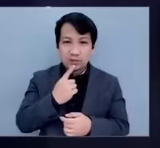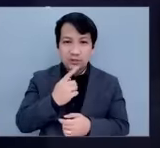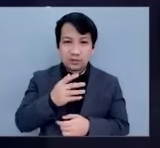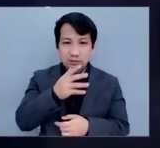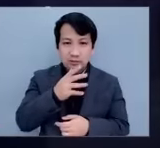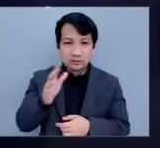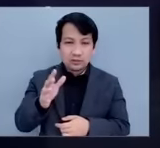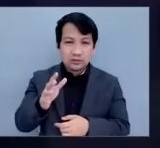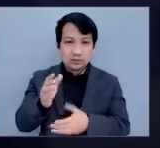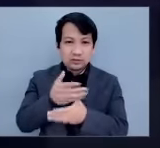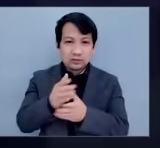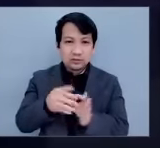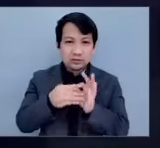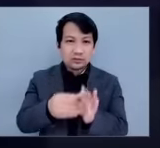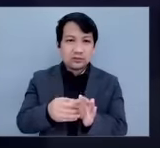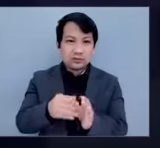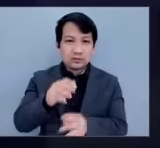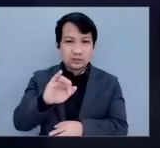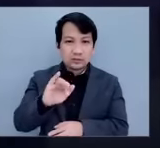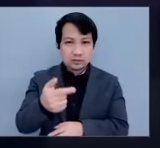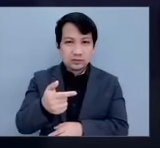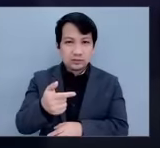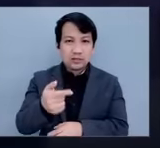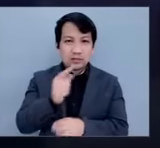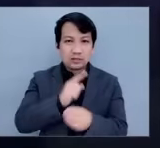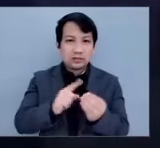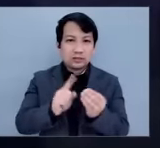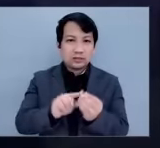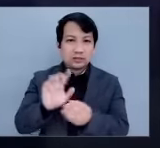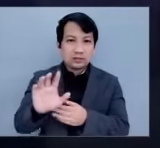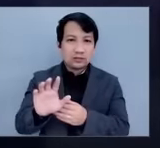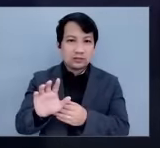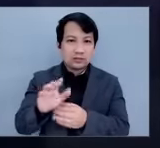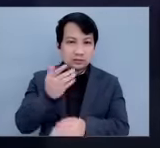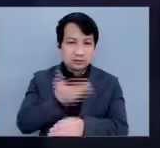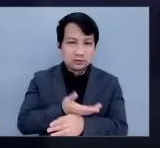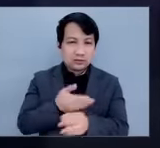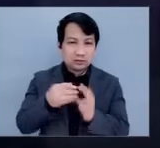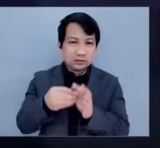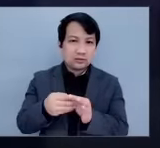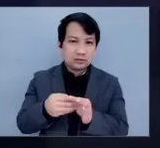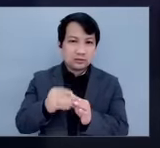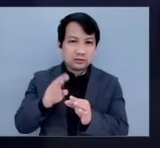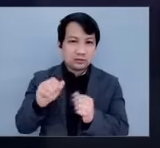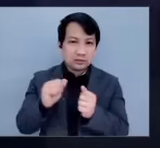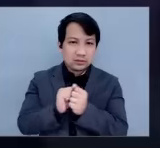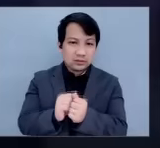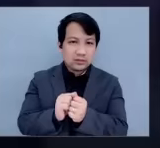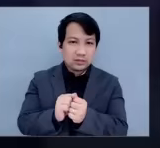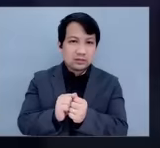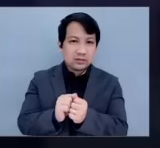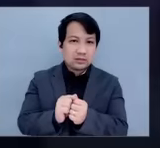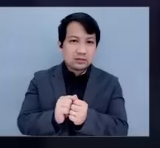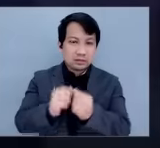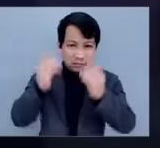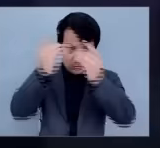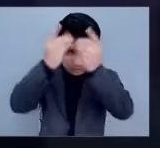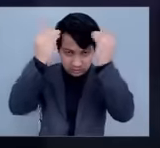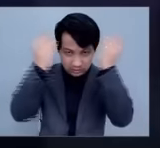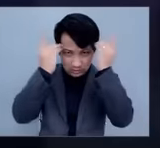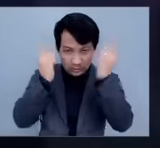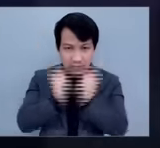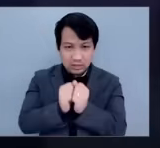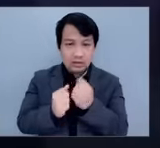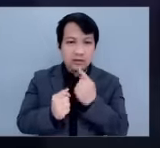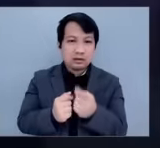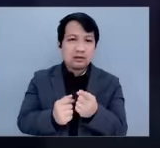Shinare ni Chris sa kanyang Instagram story ang picture ng mga anak niyang sina Bimby at Josh na nasa Disneyland. Ganito raw